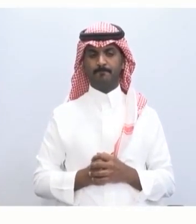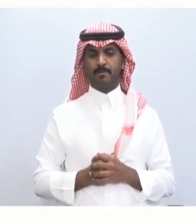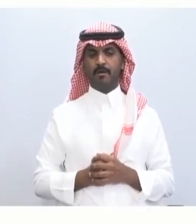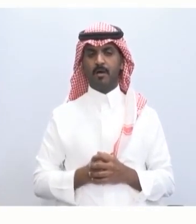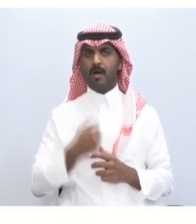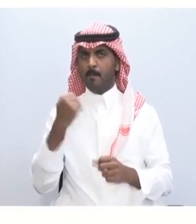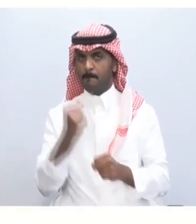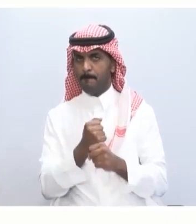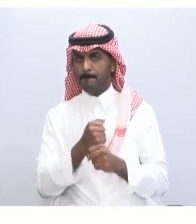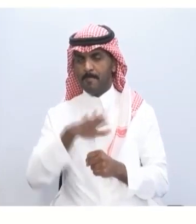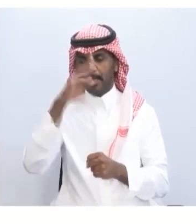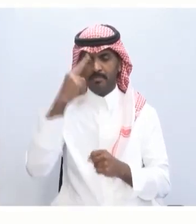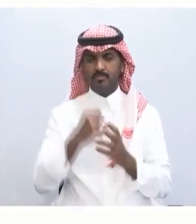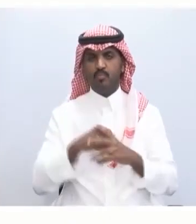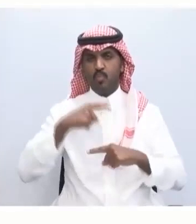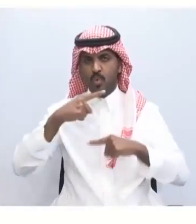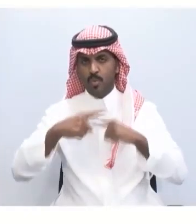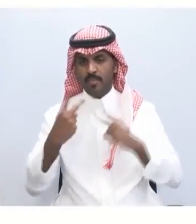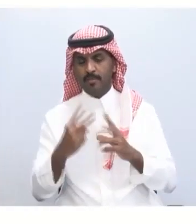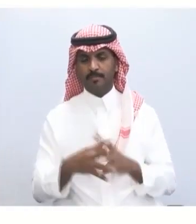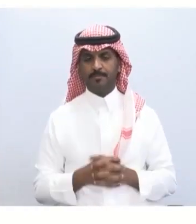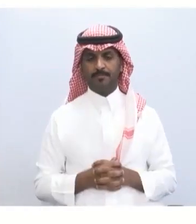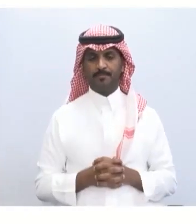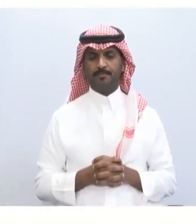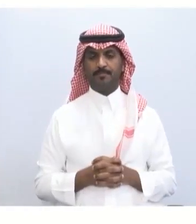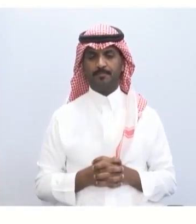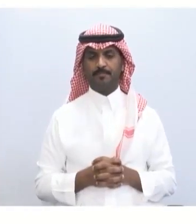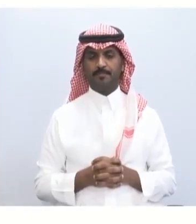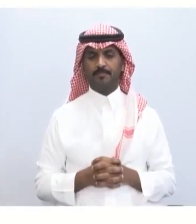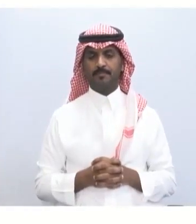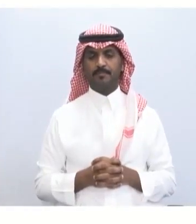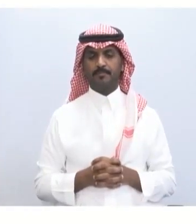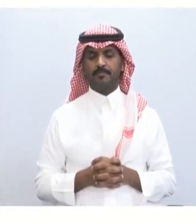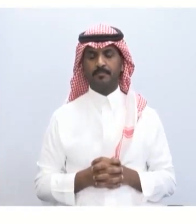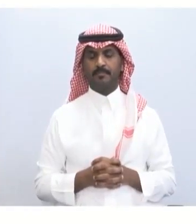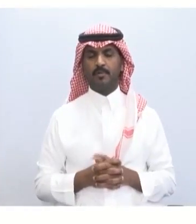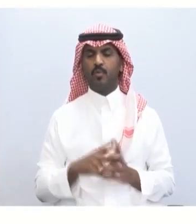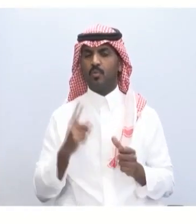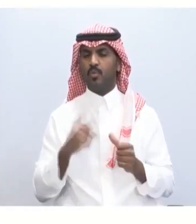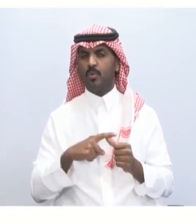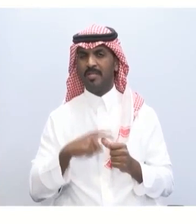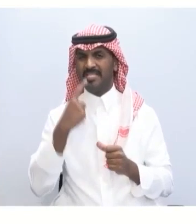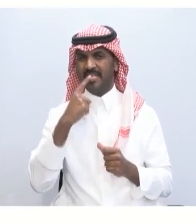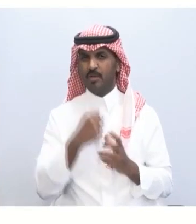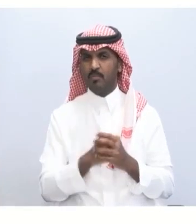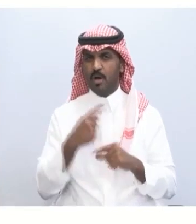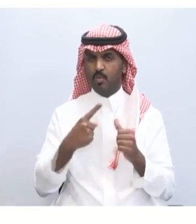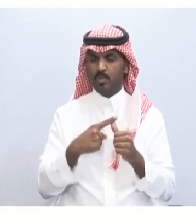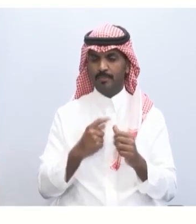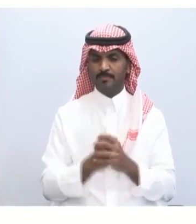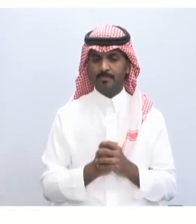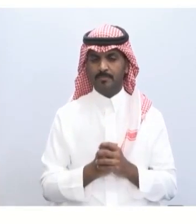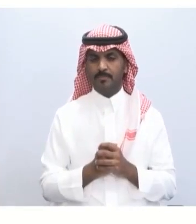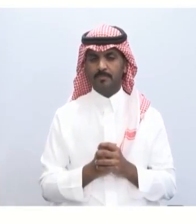الملك عبد العزيز بمحا ثانيه اذا المحاوله الاولى في عام كم